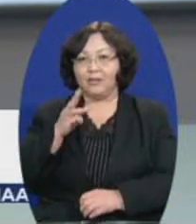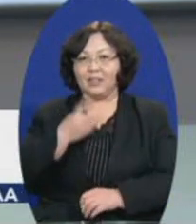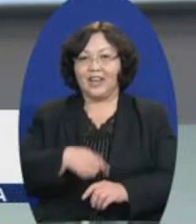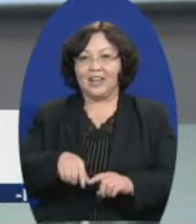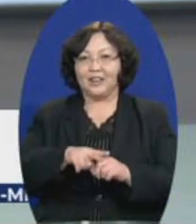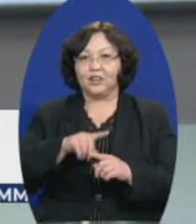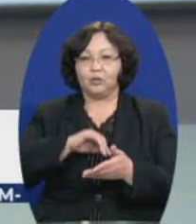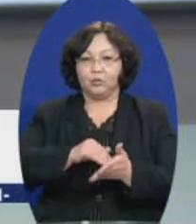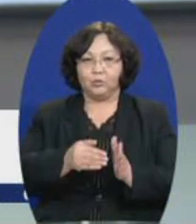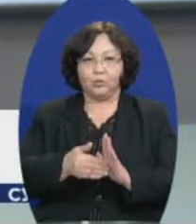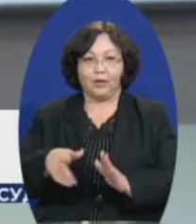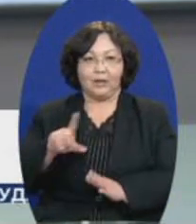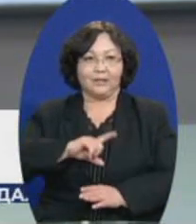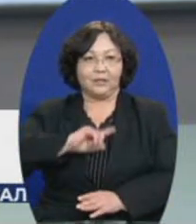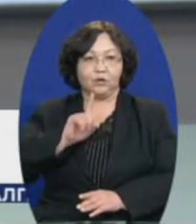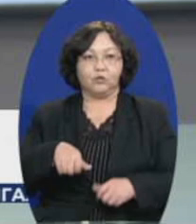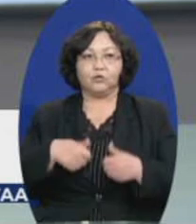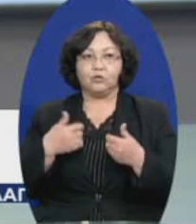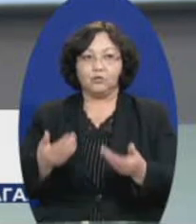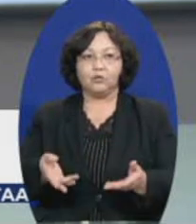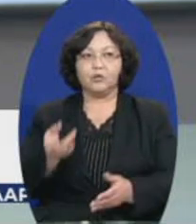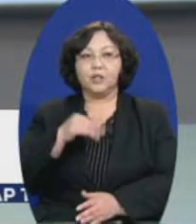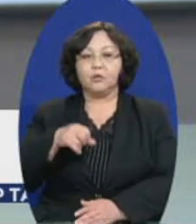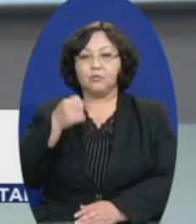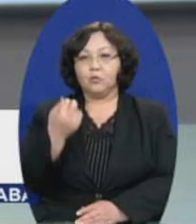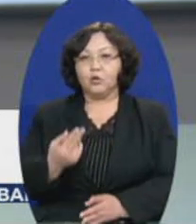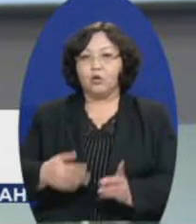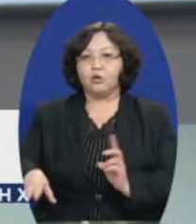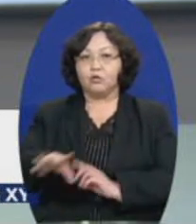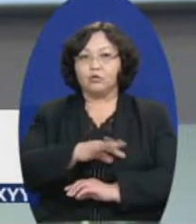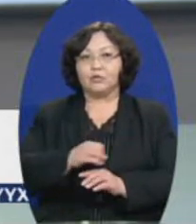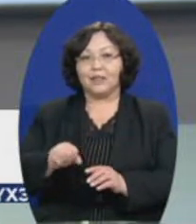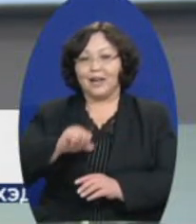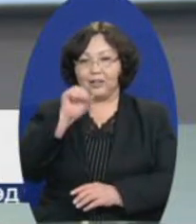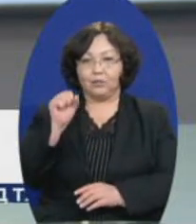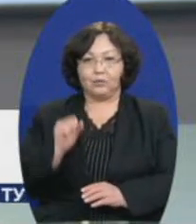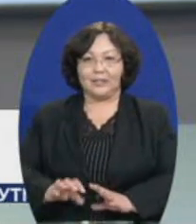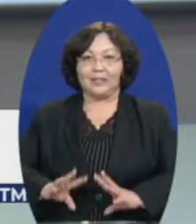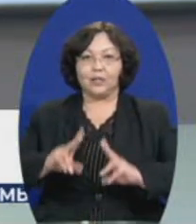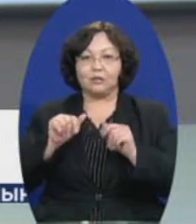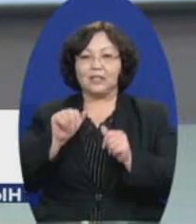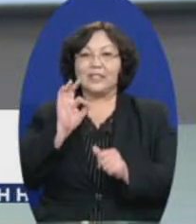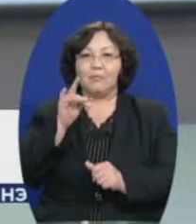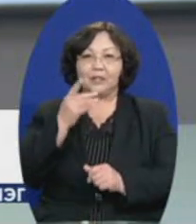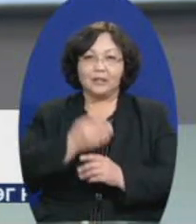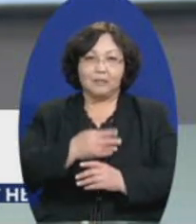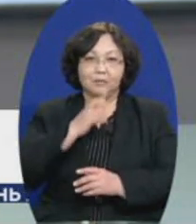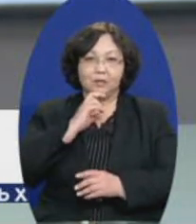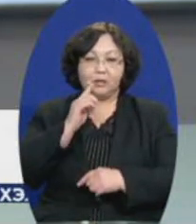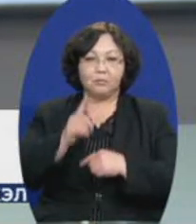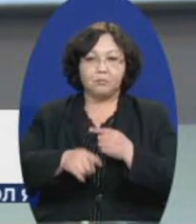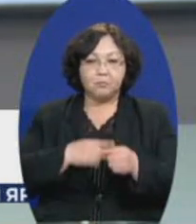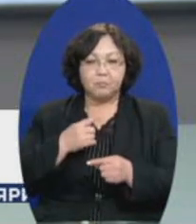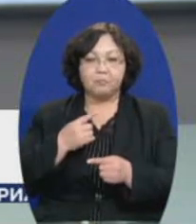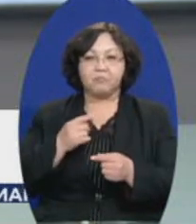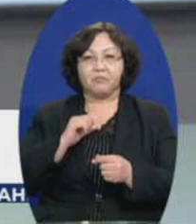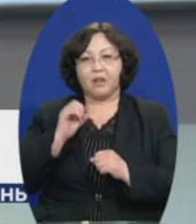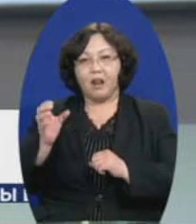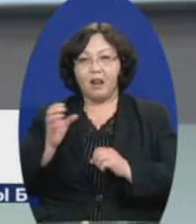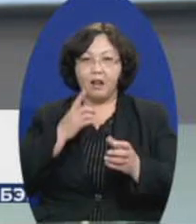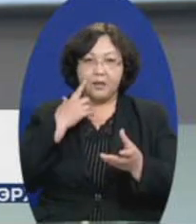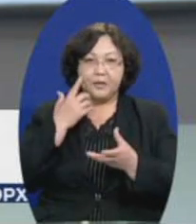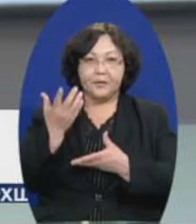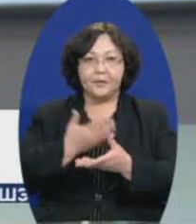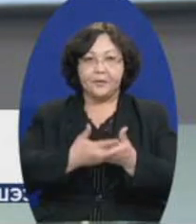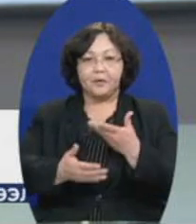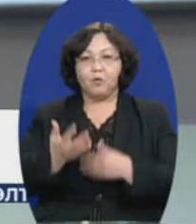болоод газар олголт, дэд бүтцийн ажлыг эрчимжүүлэхэд ямар бэрхшээл тургалт тулгарч байгаа талаар ярилцаж санал бодлоо солилцсон. За мөн